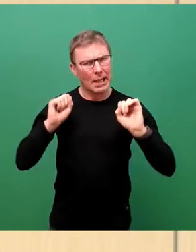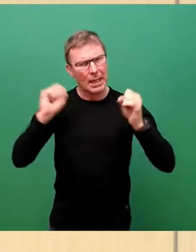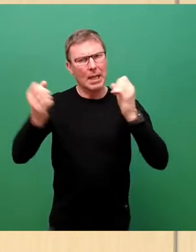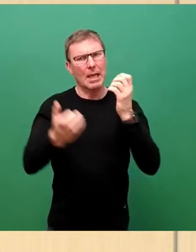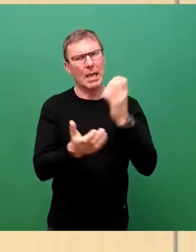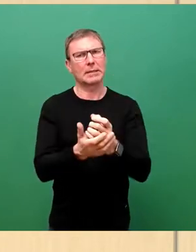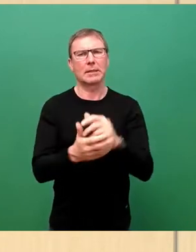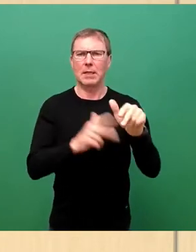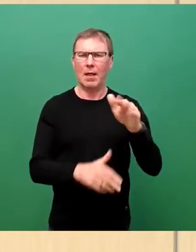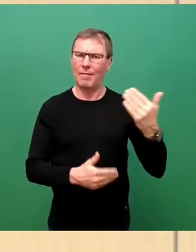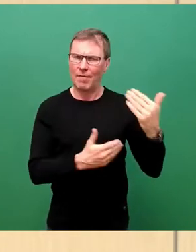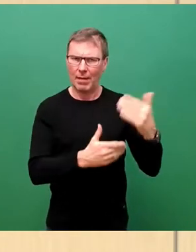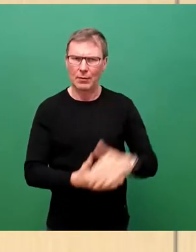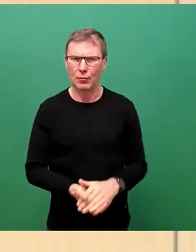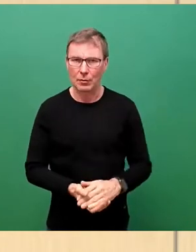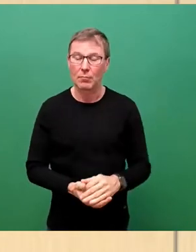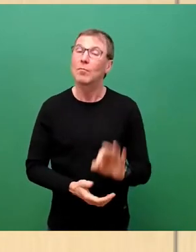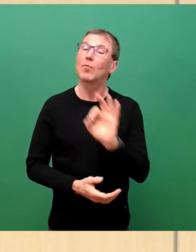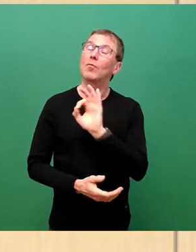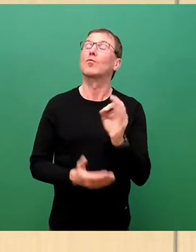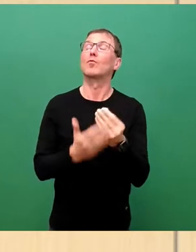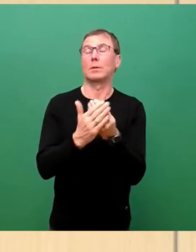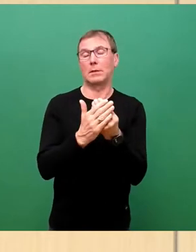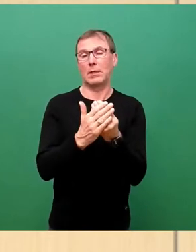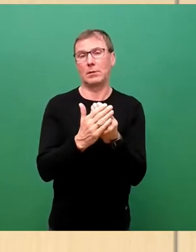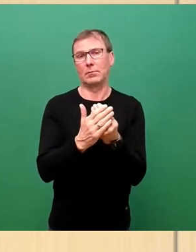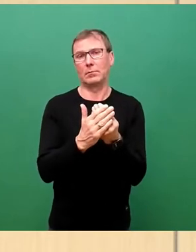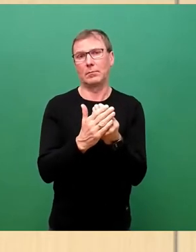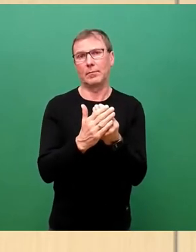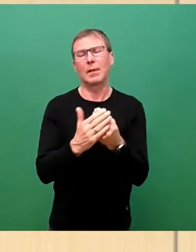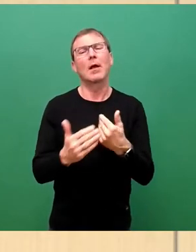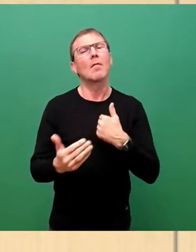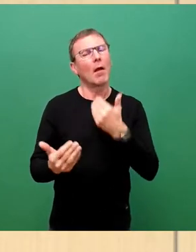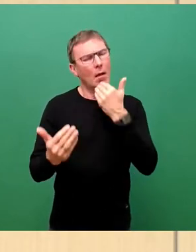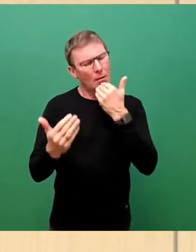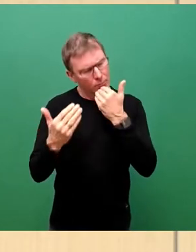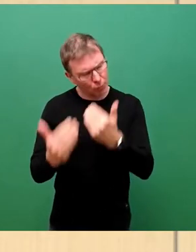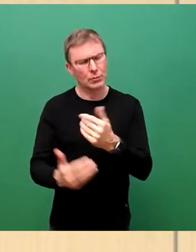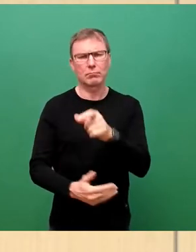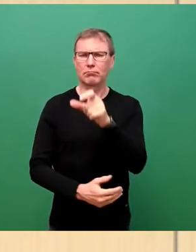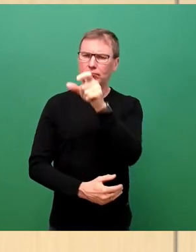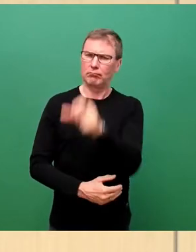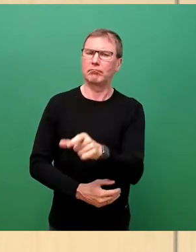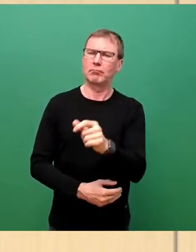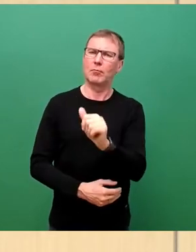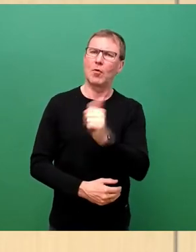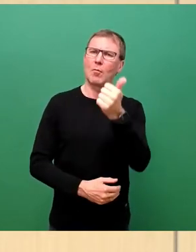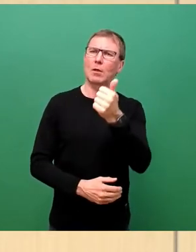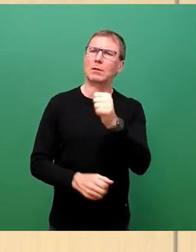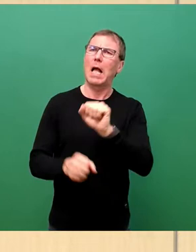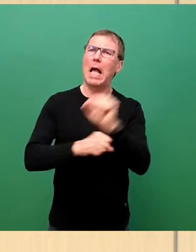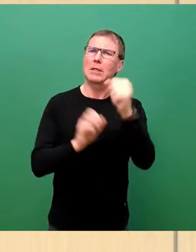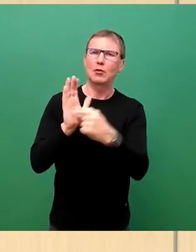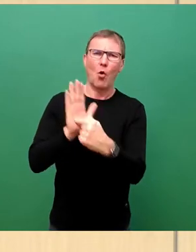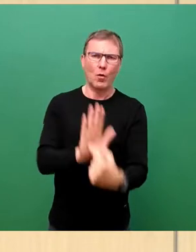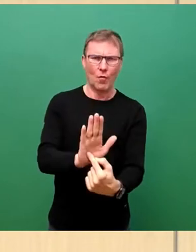Verwaltung. Das ist ein gutes Zeichen. Wir begrüßen auch, dass der Oberbürgermeister eine Resolution vorgelegt hat. Und